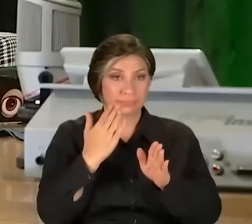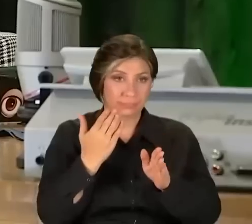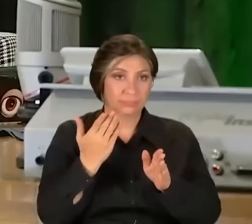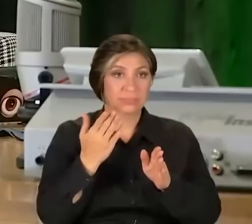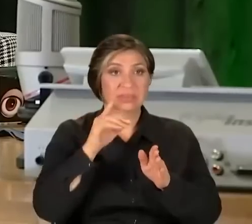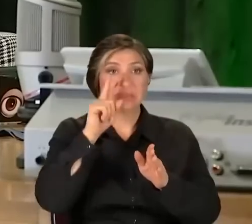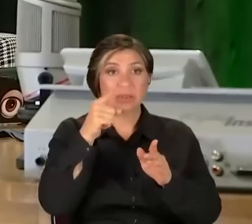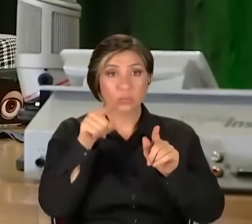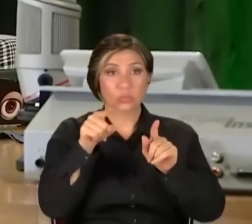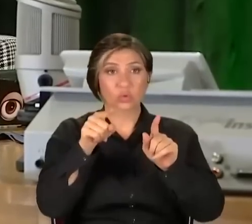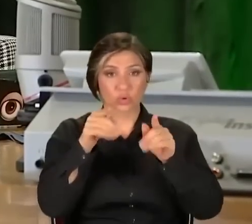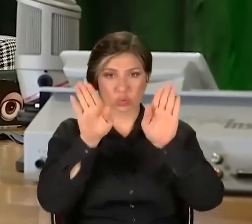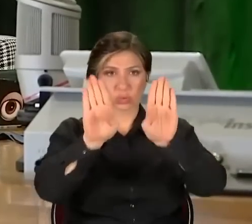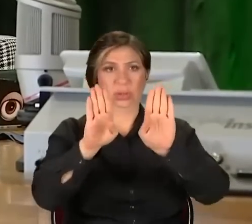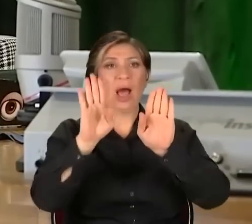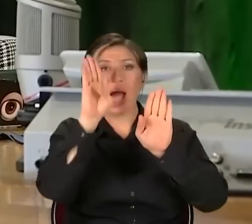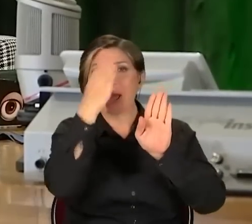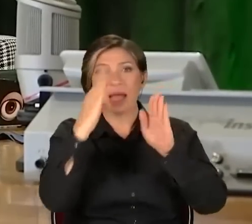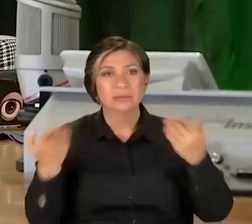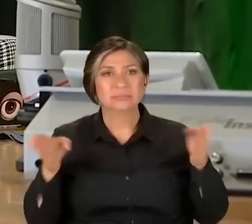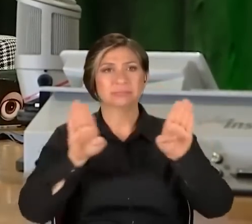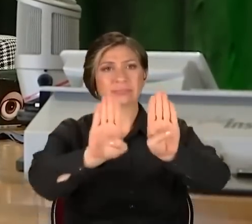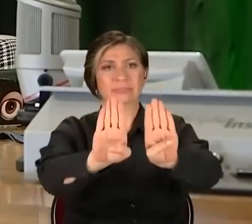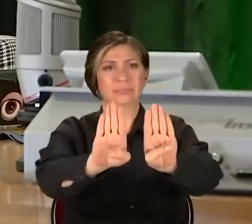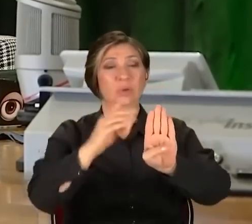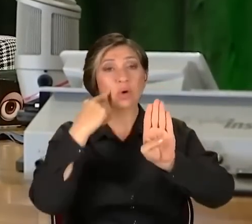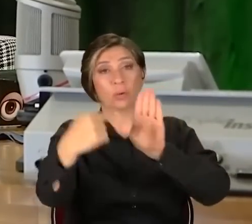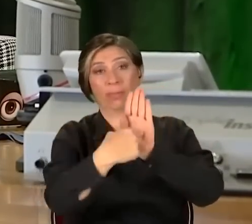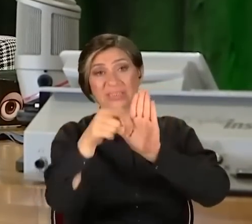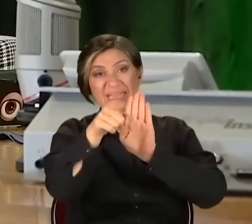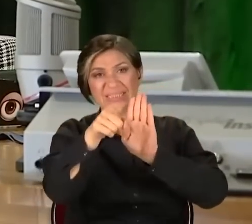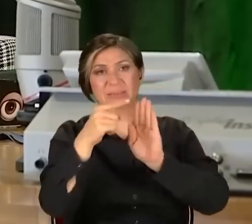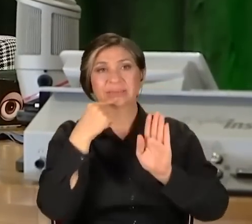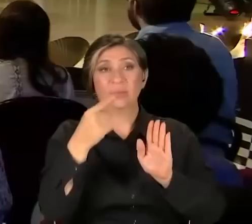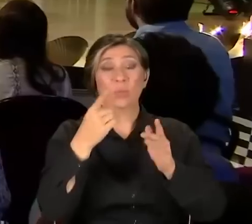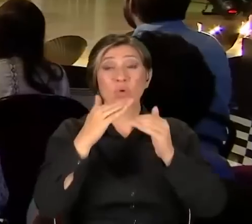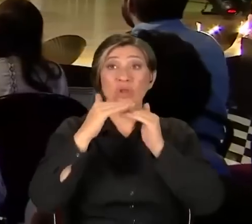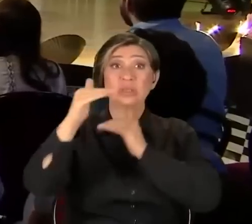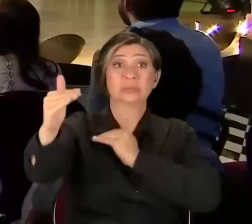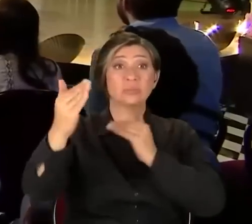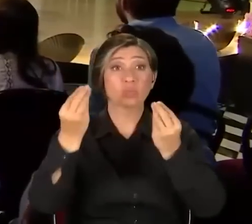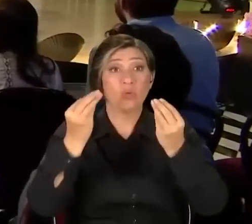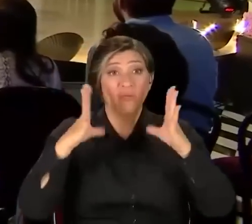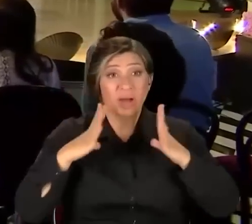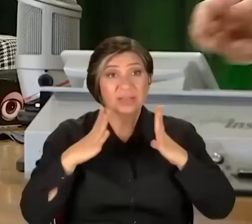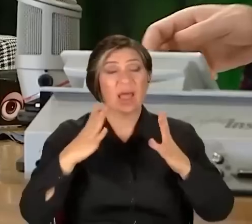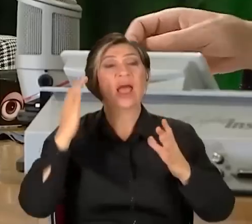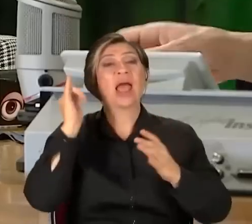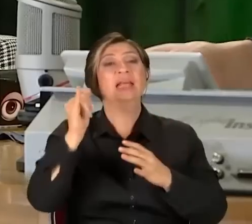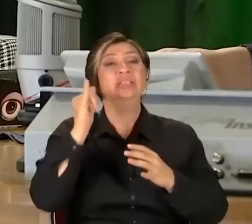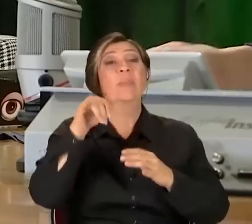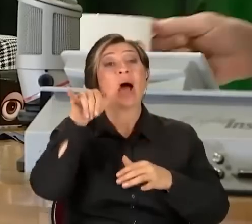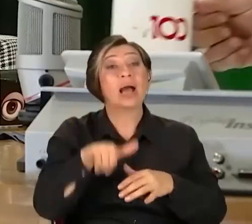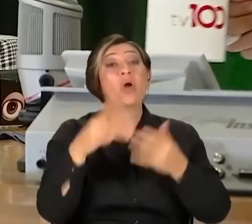sadece busunuz deyip aynayı gösterdim onları tuttum ve zaten bundan muzdarip o kadar geniş bir kitle vardı ki ya eleştirim